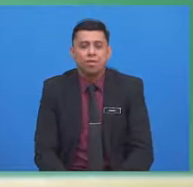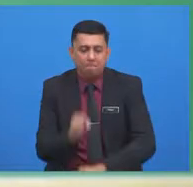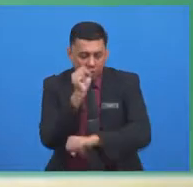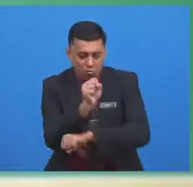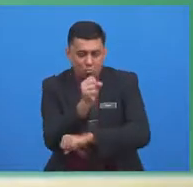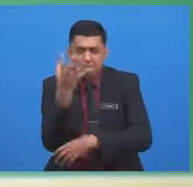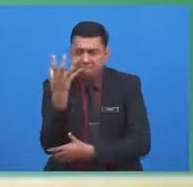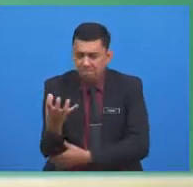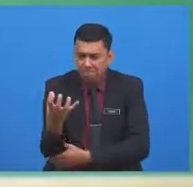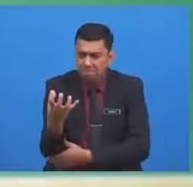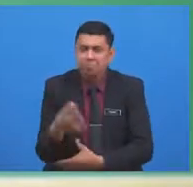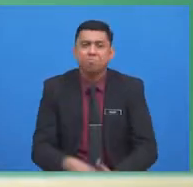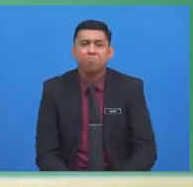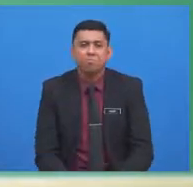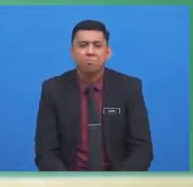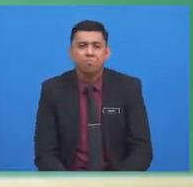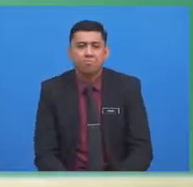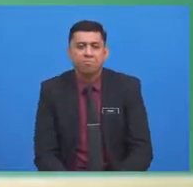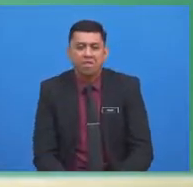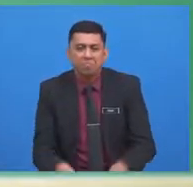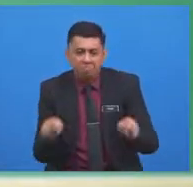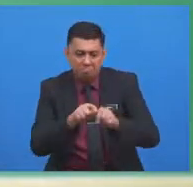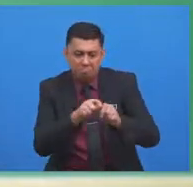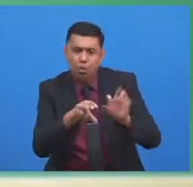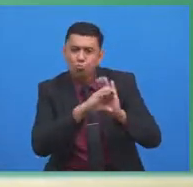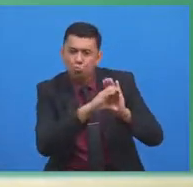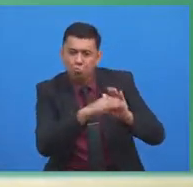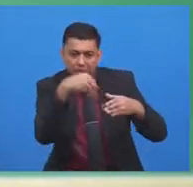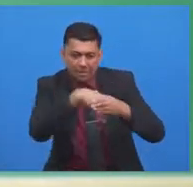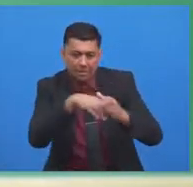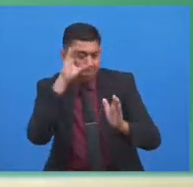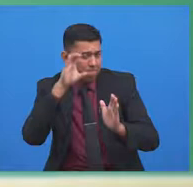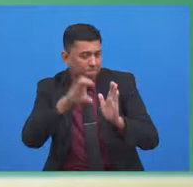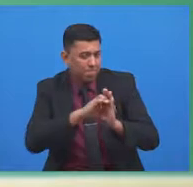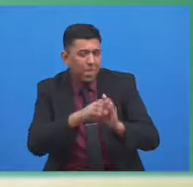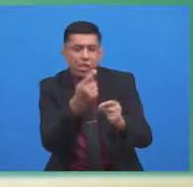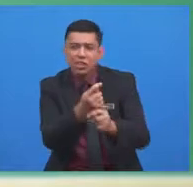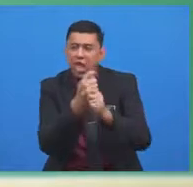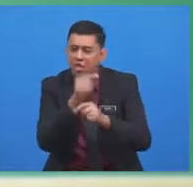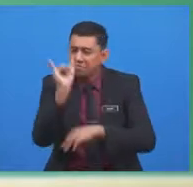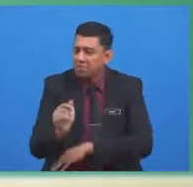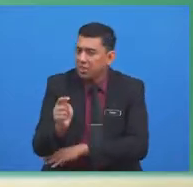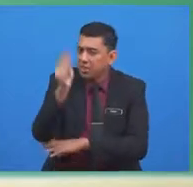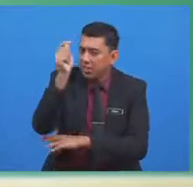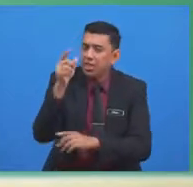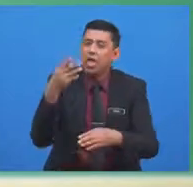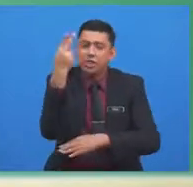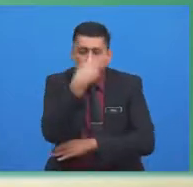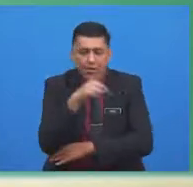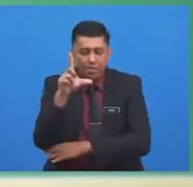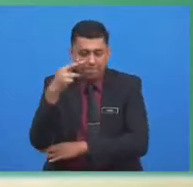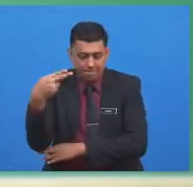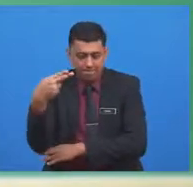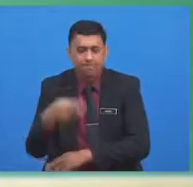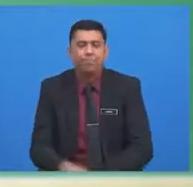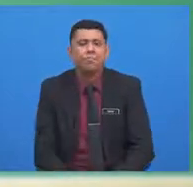keras seperti granit, feldspar dan kuartza mempunyai ketahanan yang tinggi terhadap luluh hawa berbanding